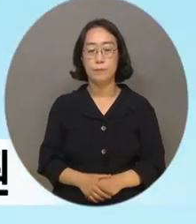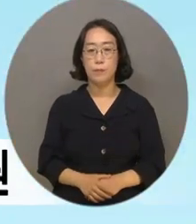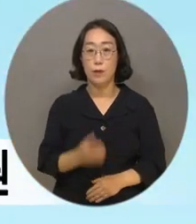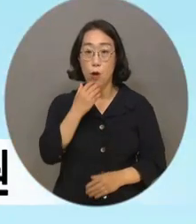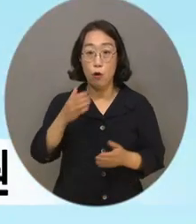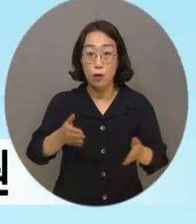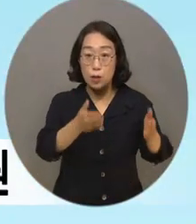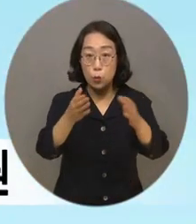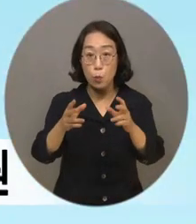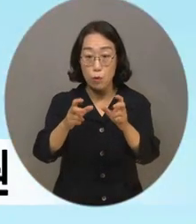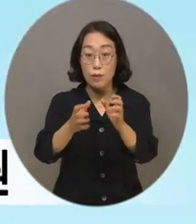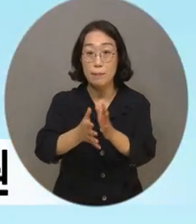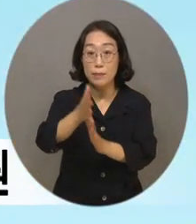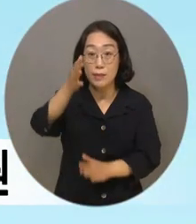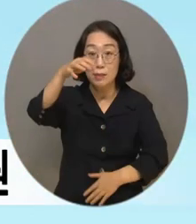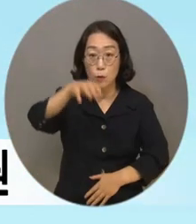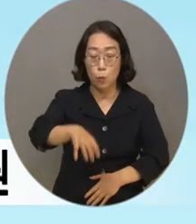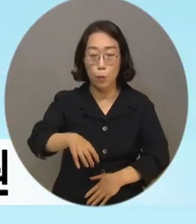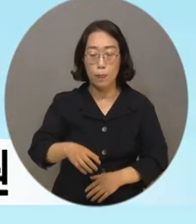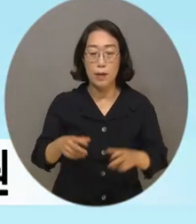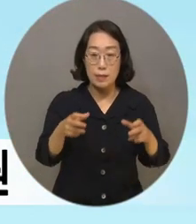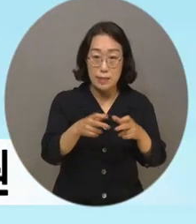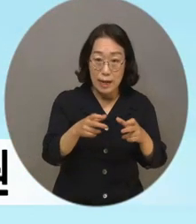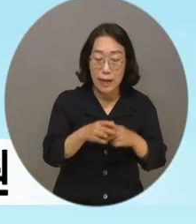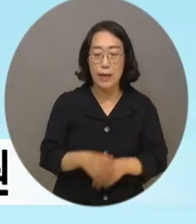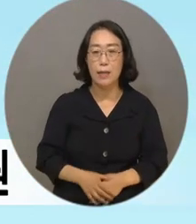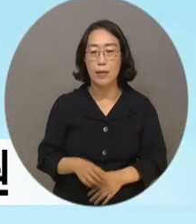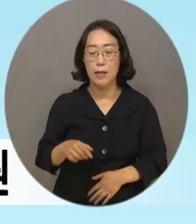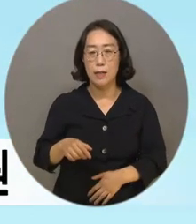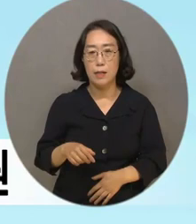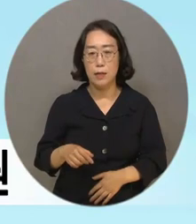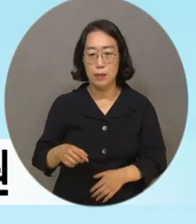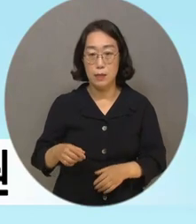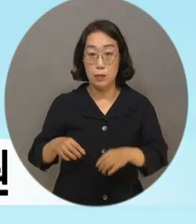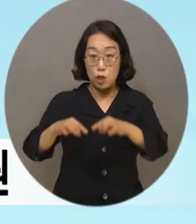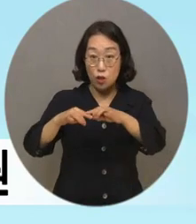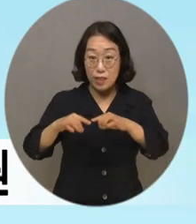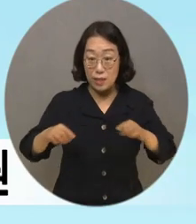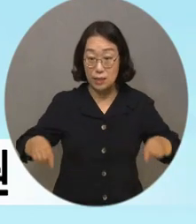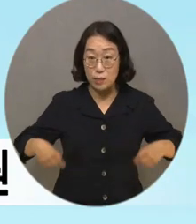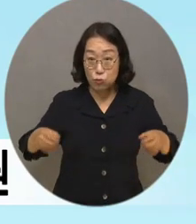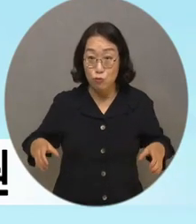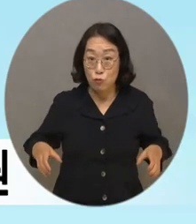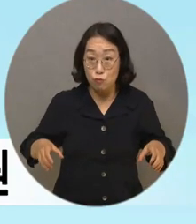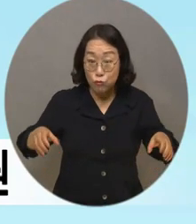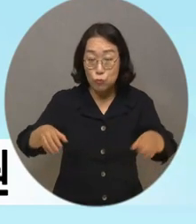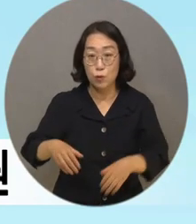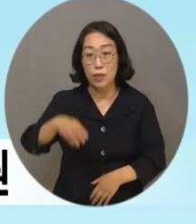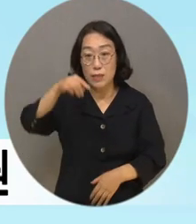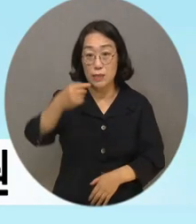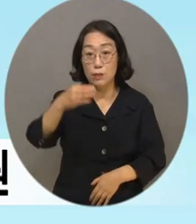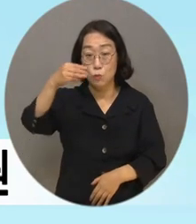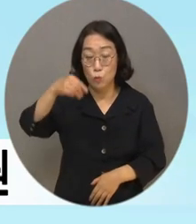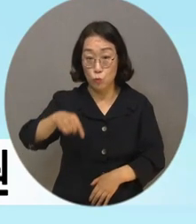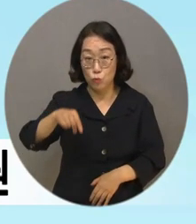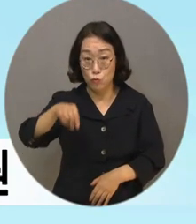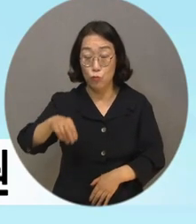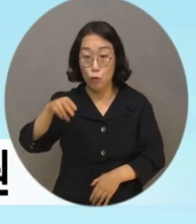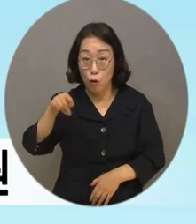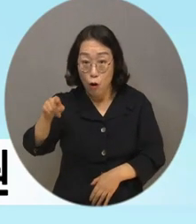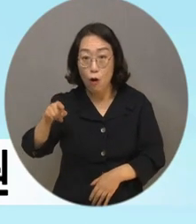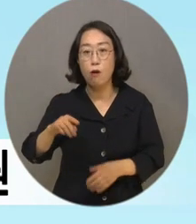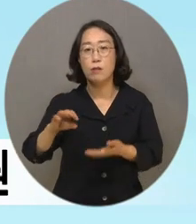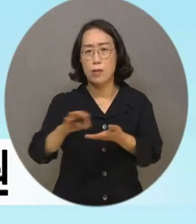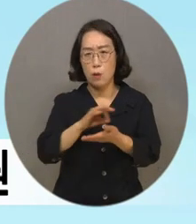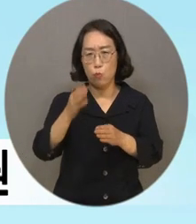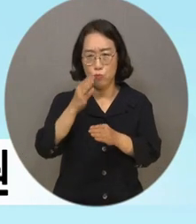경기도 성남시는 장애인이 전동휠체어나 전동스쿠터를 운행하다 교통사고를 내면 최대 2천만 원 배상금을